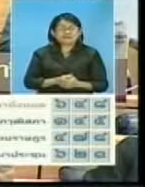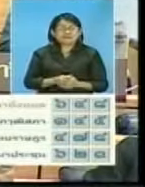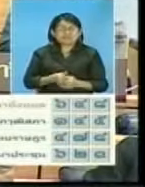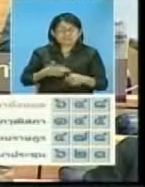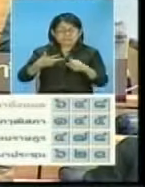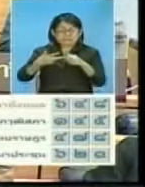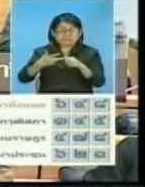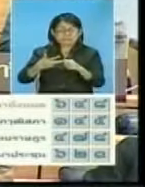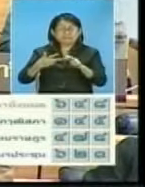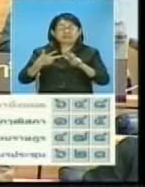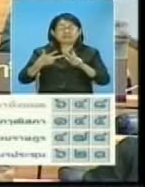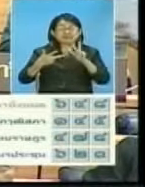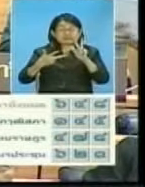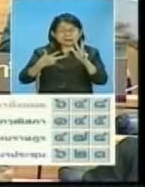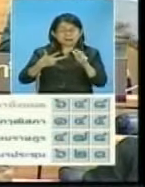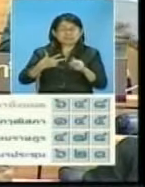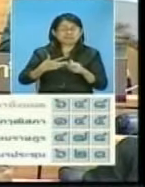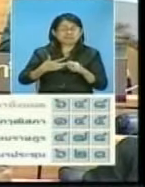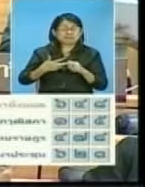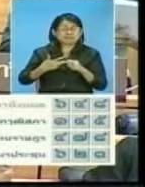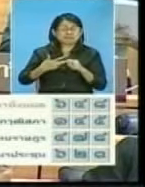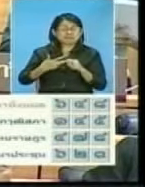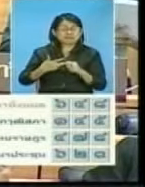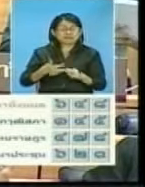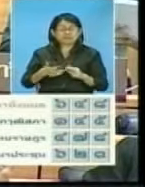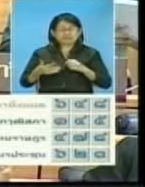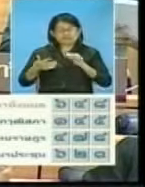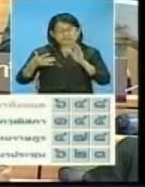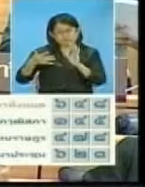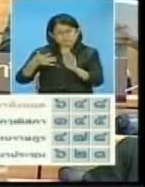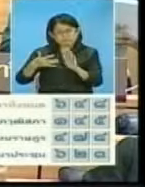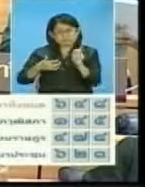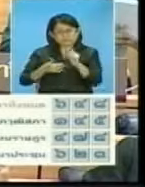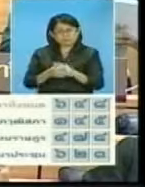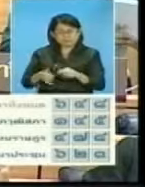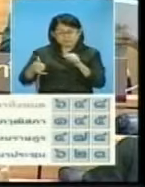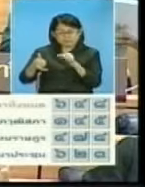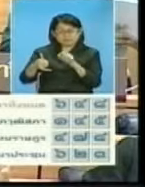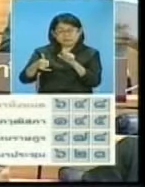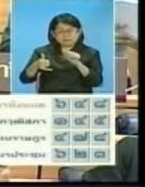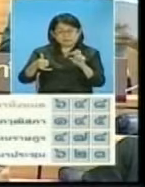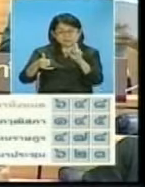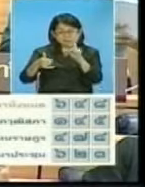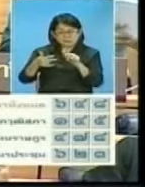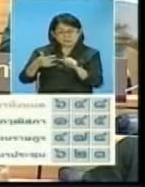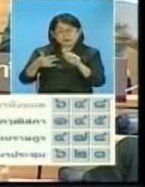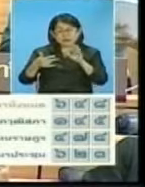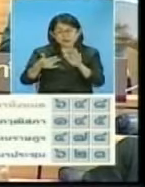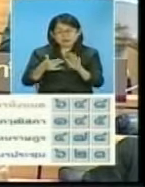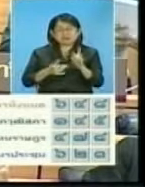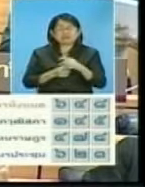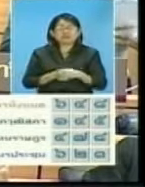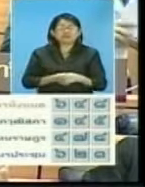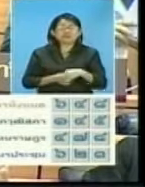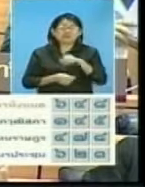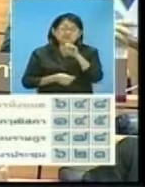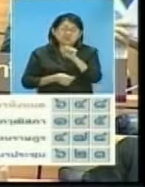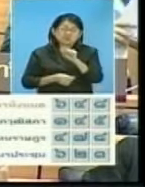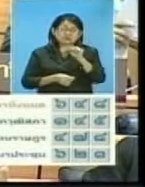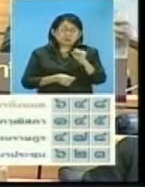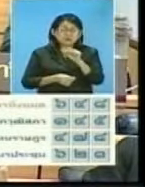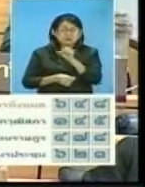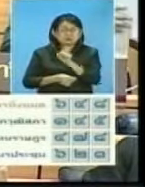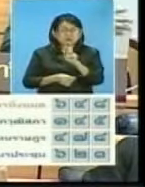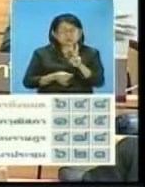ส่วนอนุ3ก็คือห้ามสมาชิกสภาหรือสมาชิกวุฒิสภาหรือว่าเรื่องการการเมือง